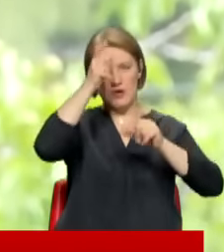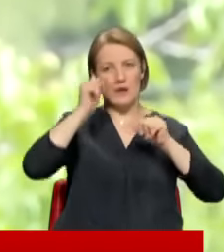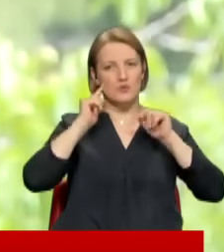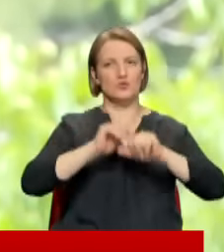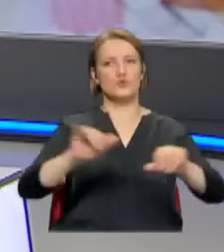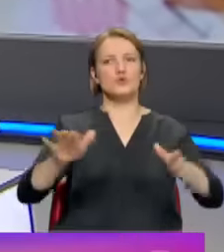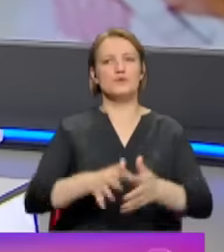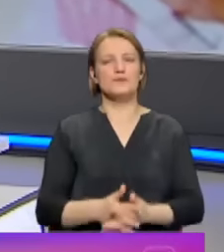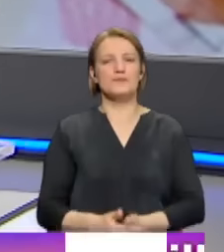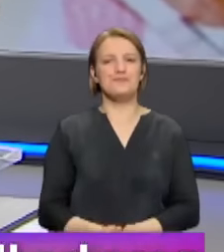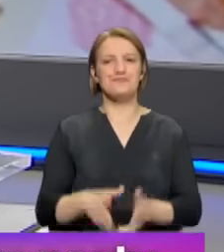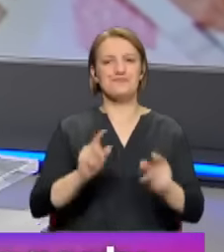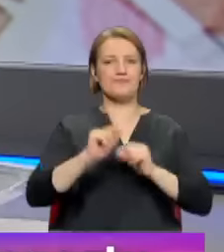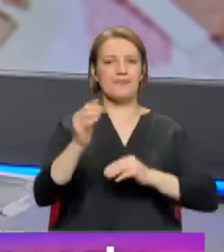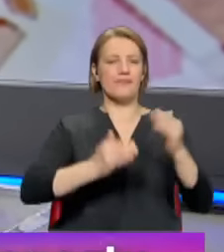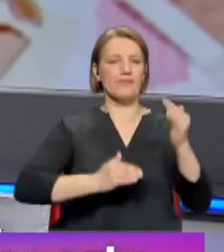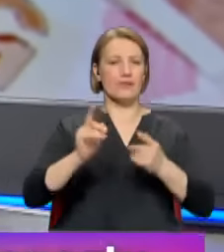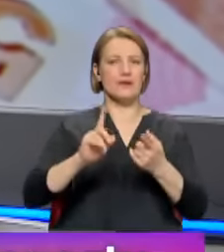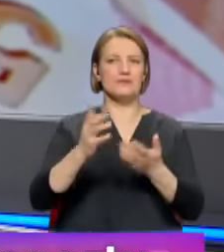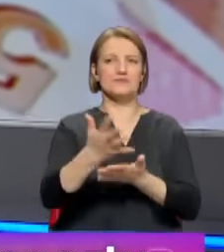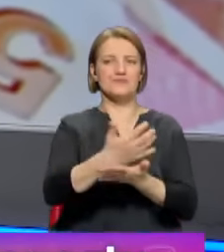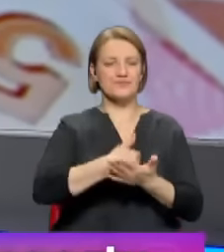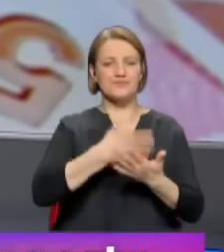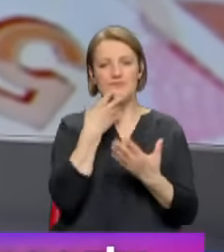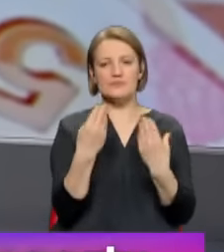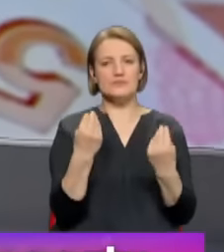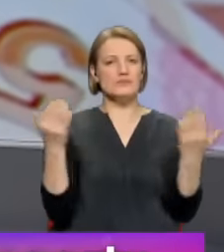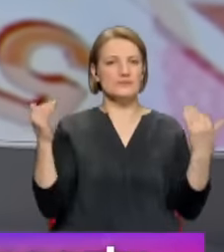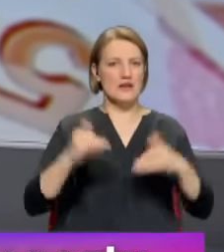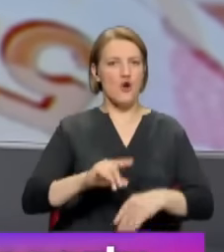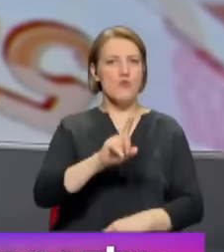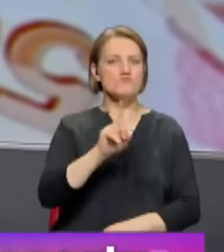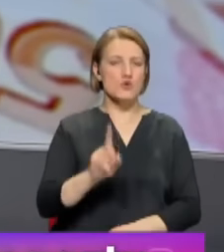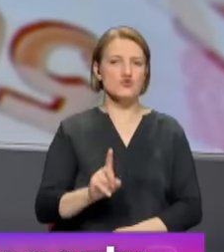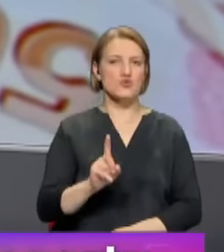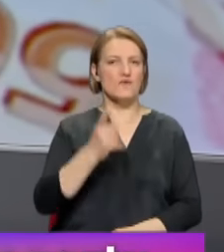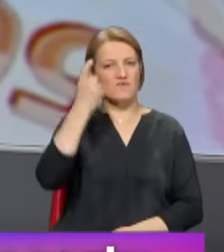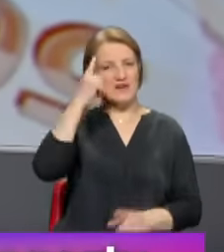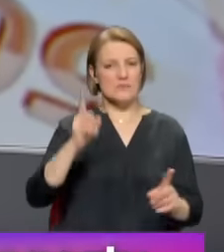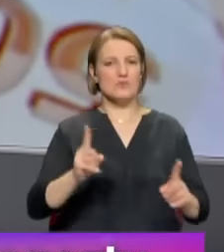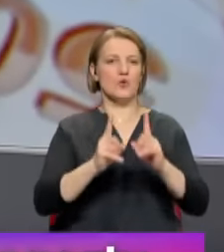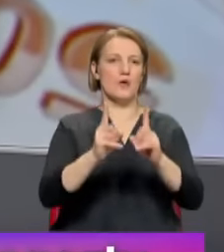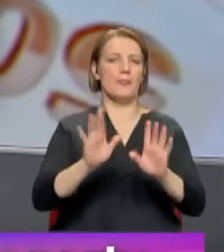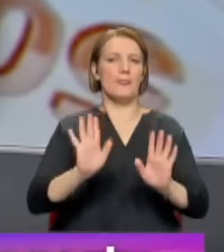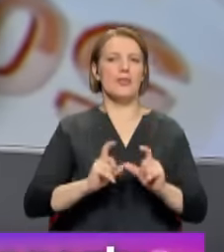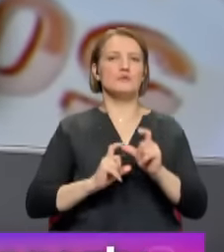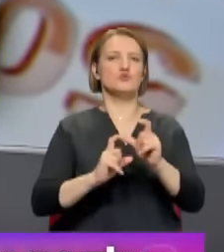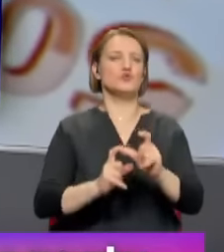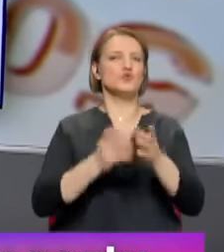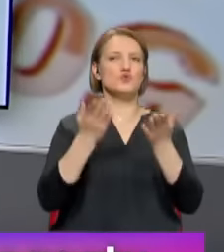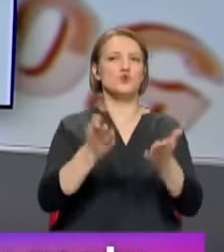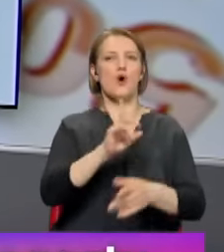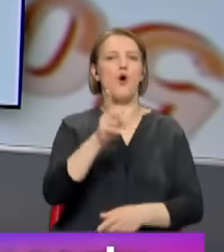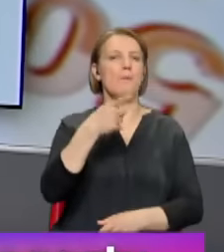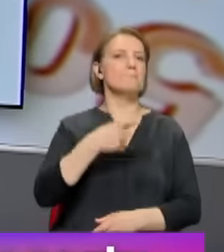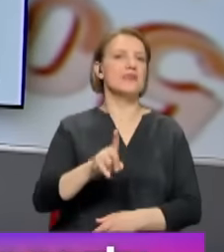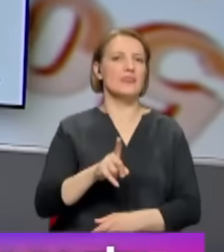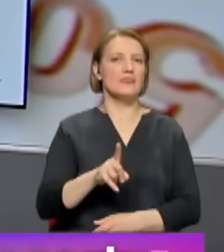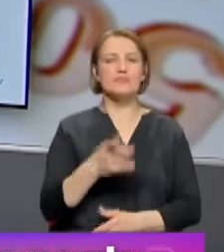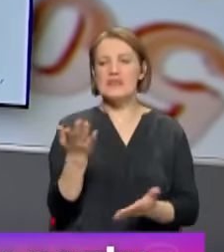duyuruyoruz. Enflasyon verileri güzel geliyormuş. Fıkra bu kadar. Ve soru da şu: 10 bin